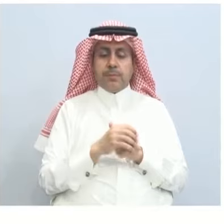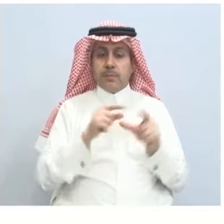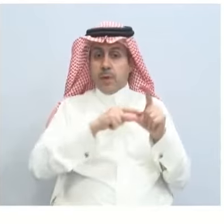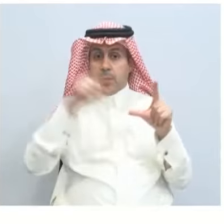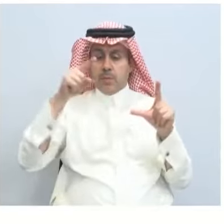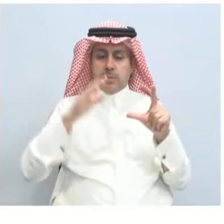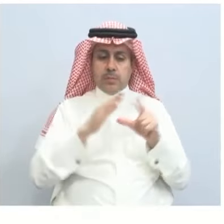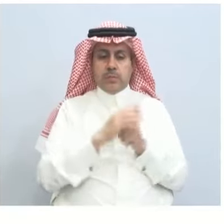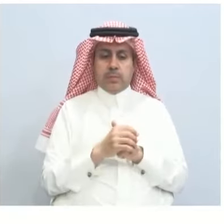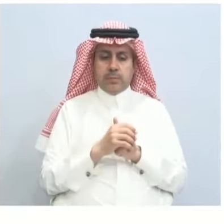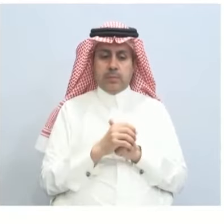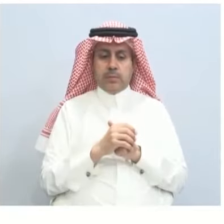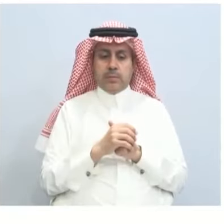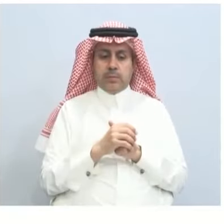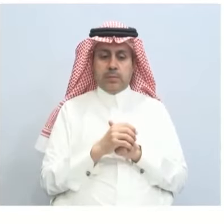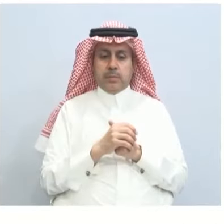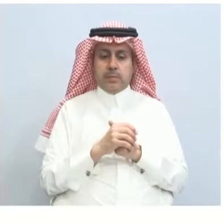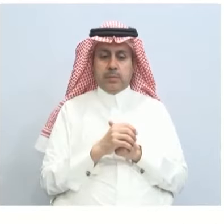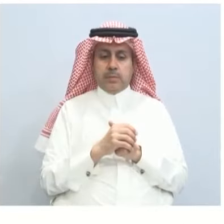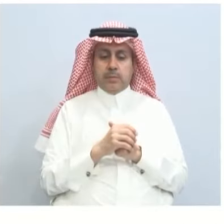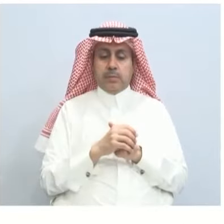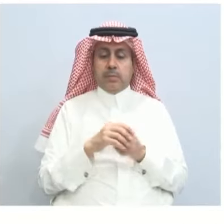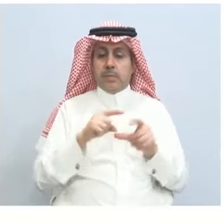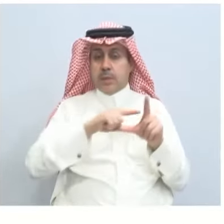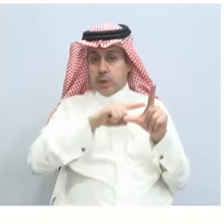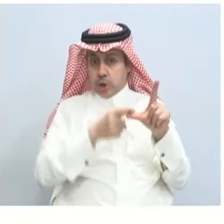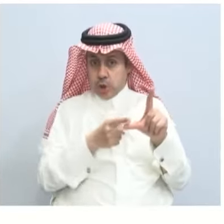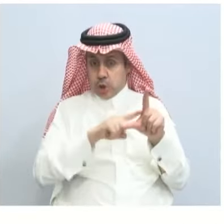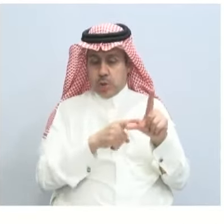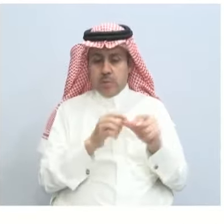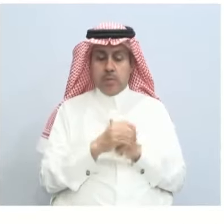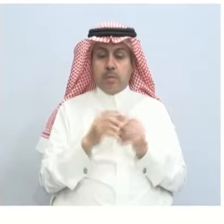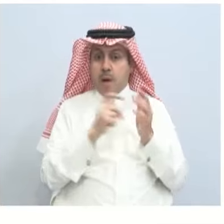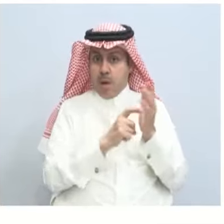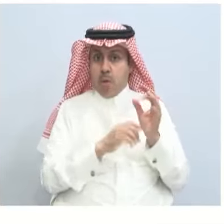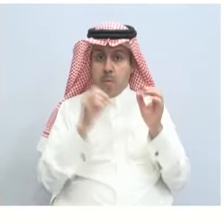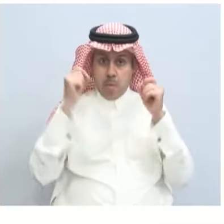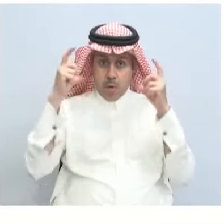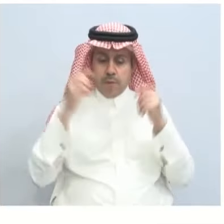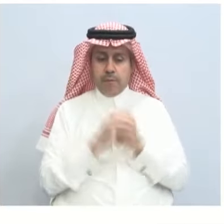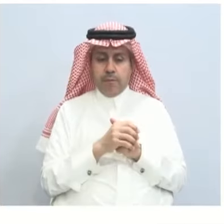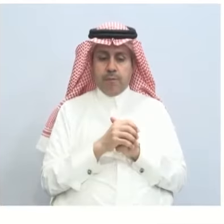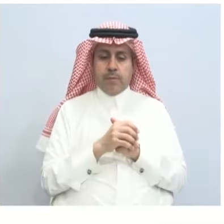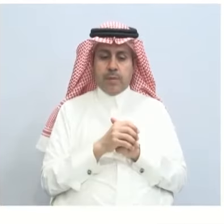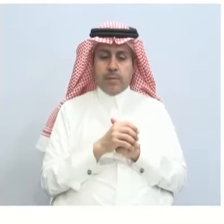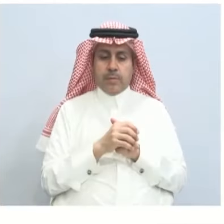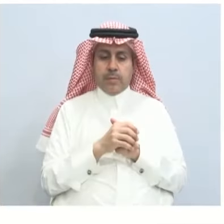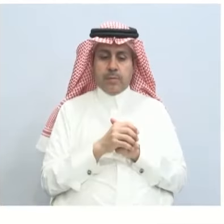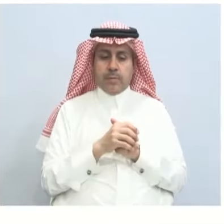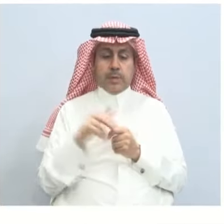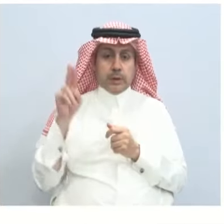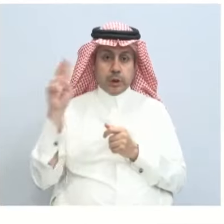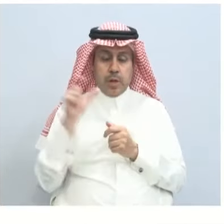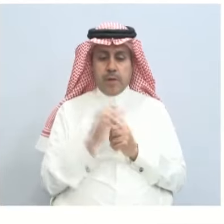9 وخم يبغى الزاويه مع الافقي طبعا عندنا قانون شهير اللي هو قانون التان قلنا تان